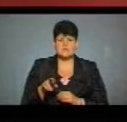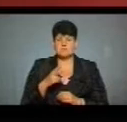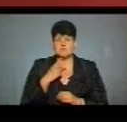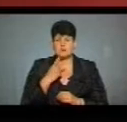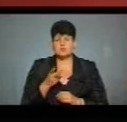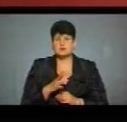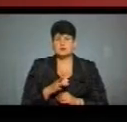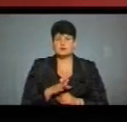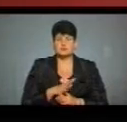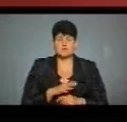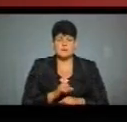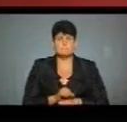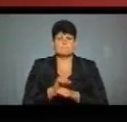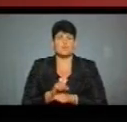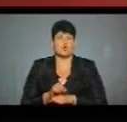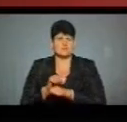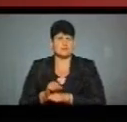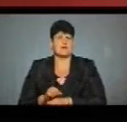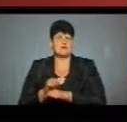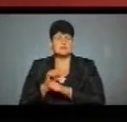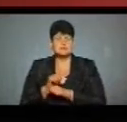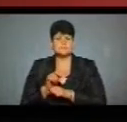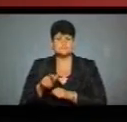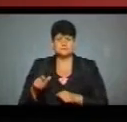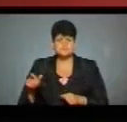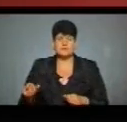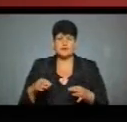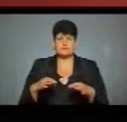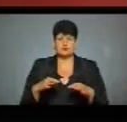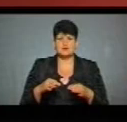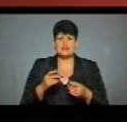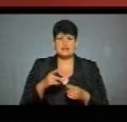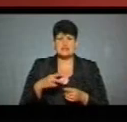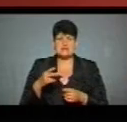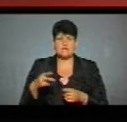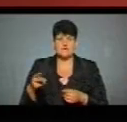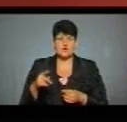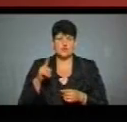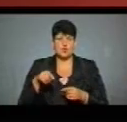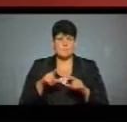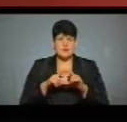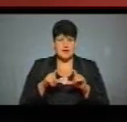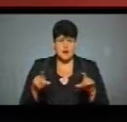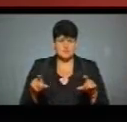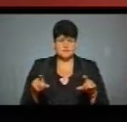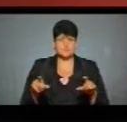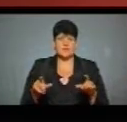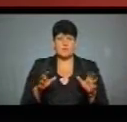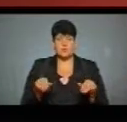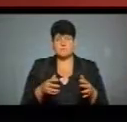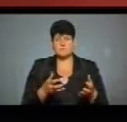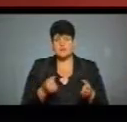були протести мітингувальників, власників автомобілів на євро-номерах під Верховною Радою, після чого прийняли закон